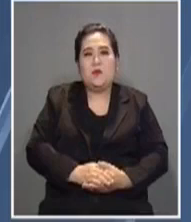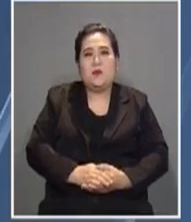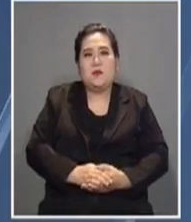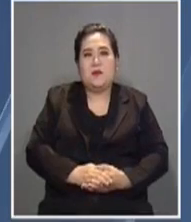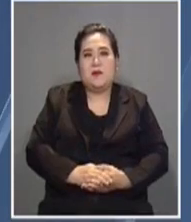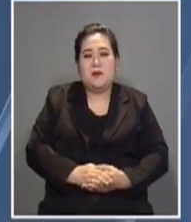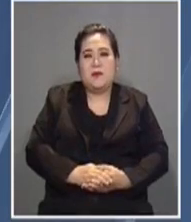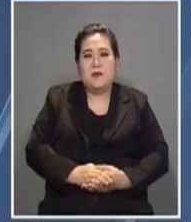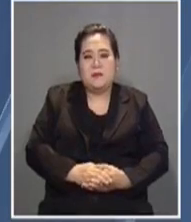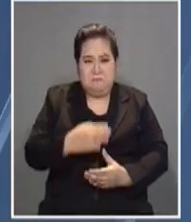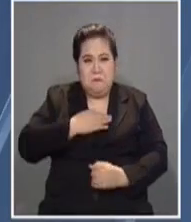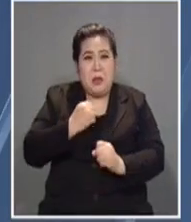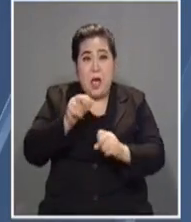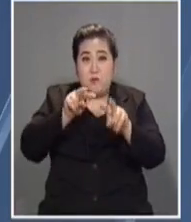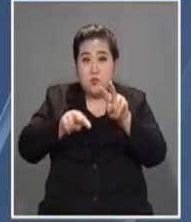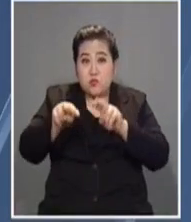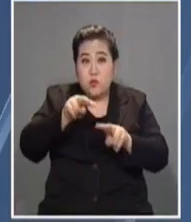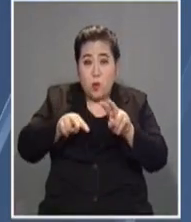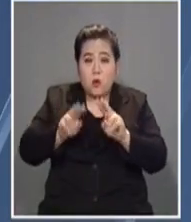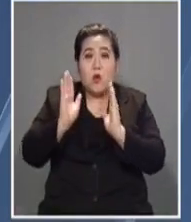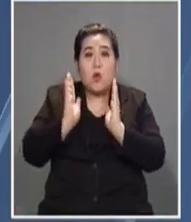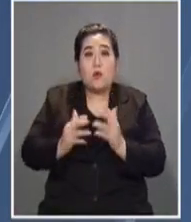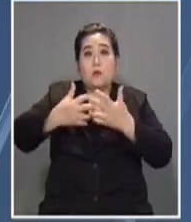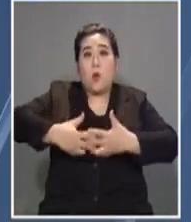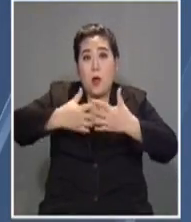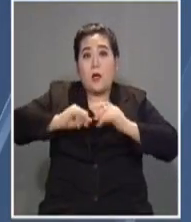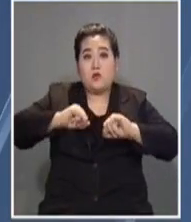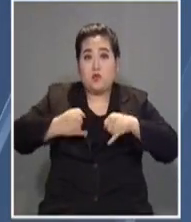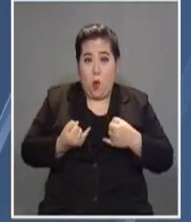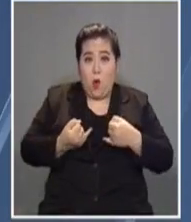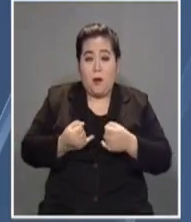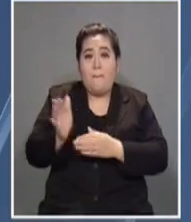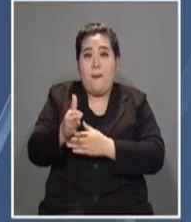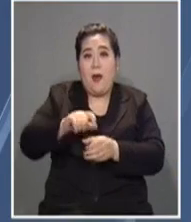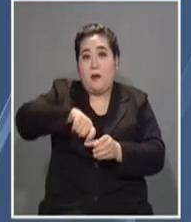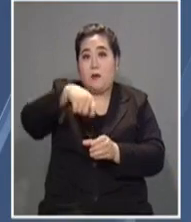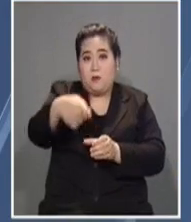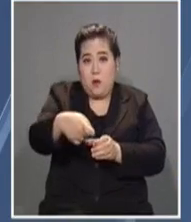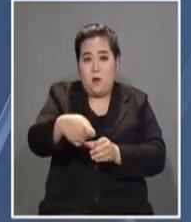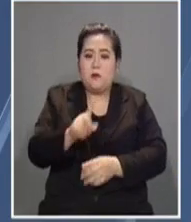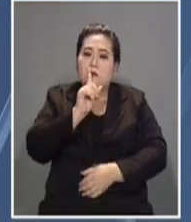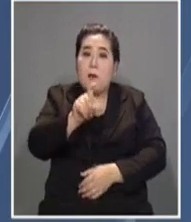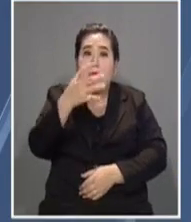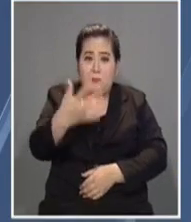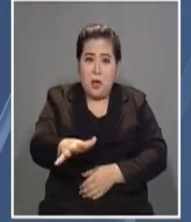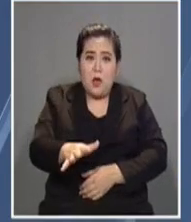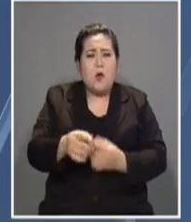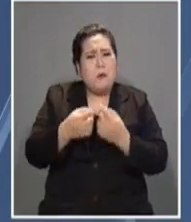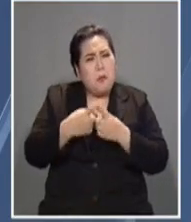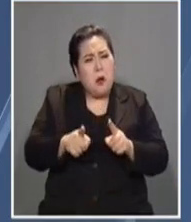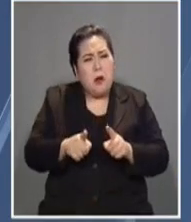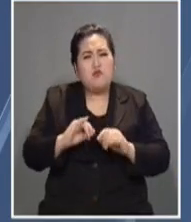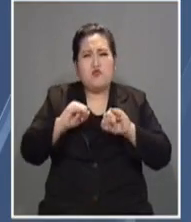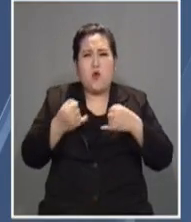อแล้วนะ ผมก็พยายามตรวจสอบข้อมูลจากทางผู้ผลิตนะครับให้ผู้สื่อขอร้องให้ผู้สื่อข่าวลองตรวจสอบดูก็ยังไม่พบว่าท